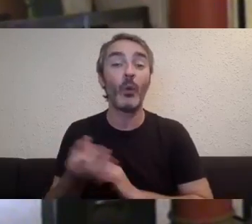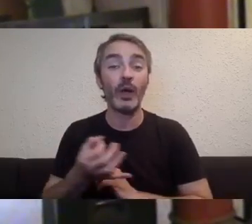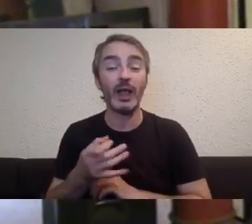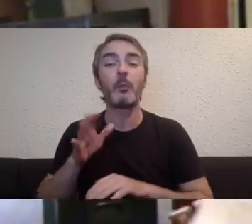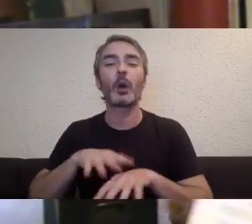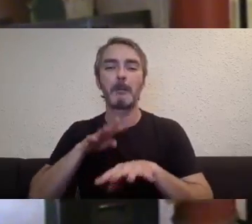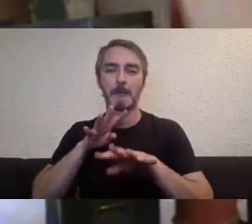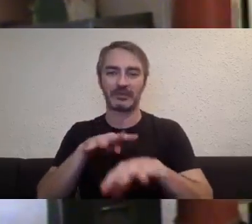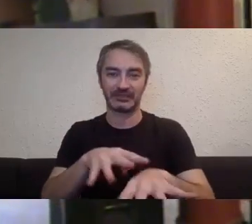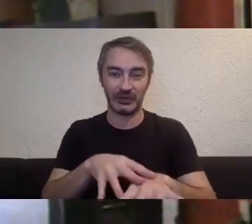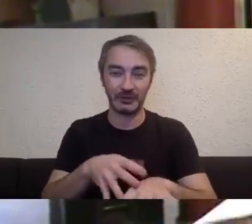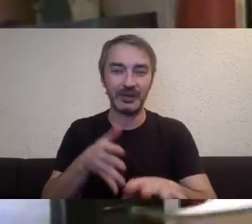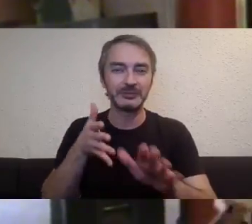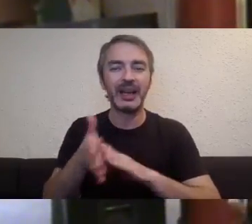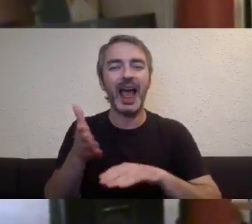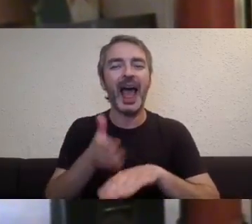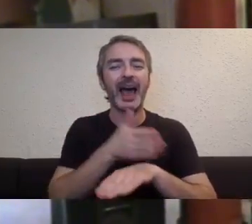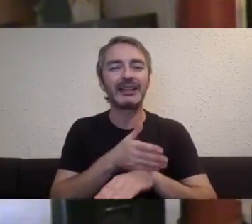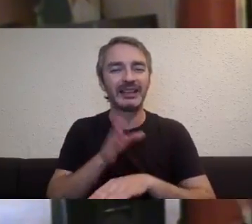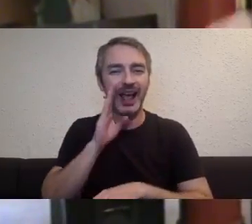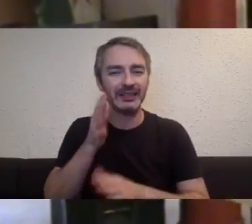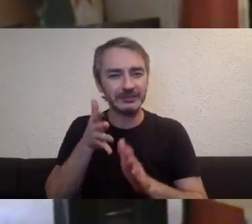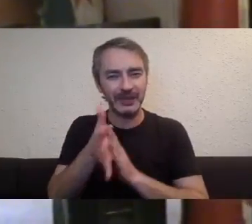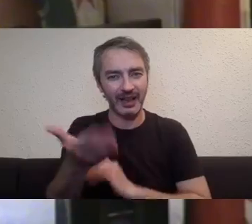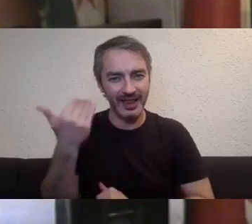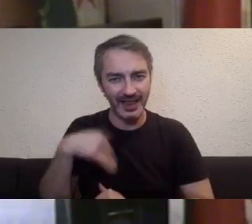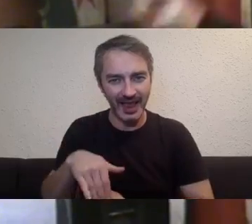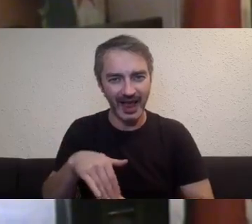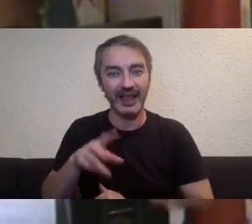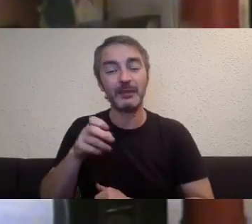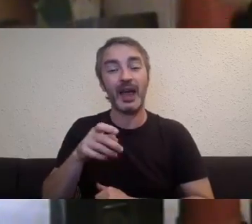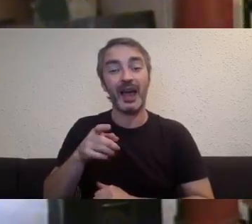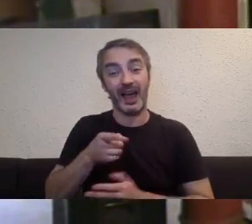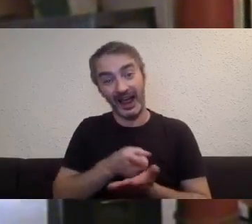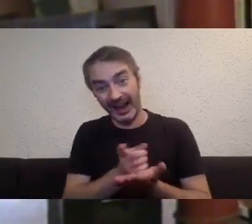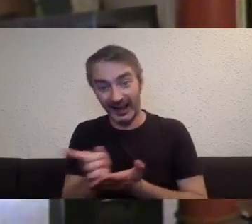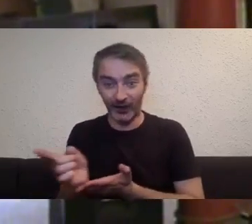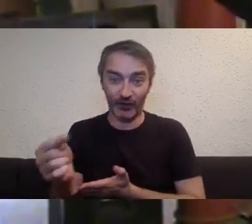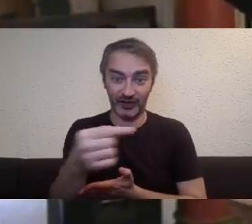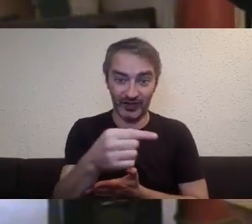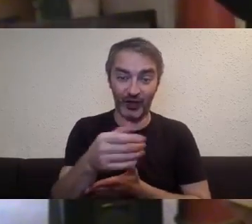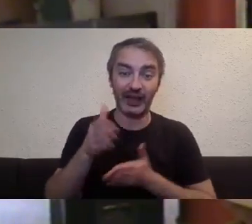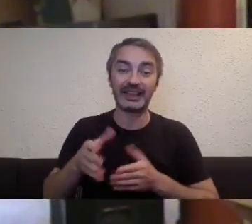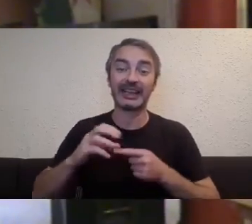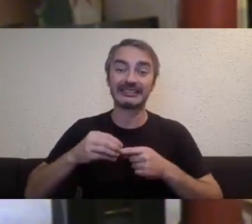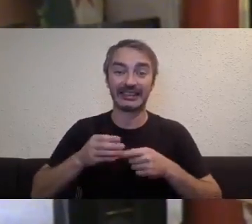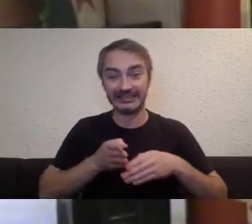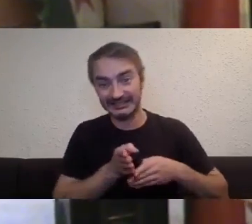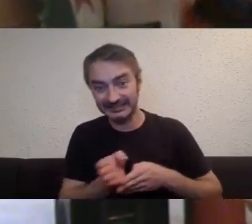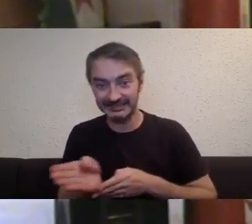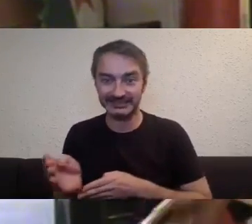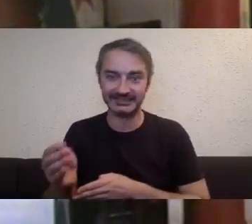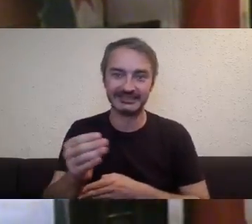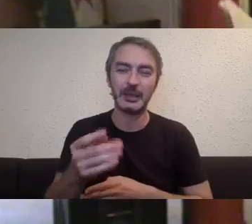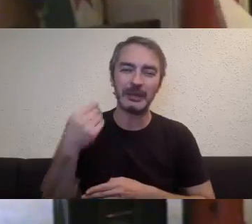venir arran de la manifestació aquesta que comentàvem abans, que havia transcorregut